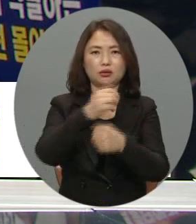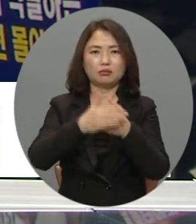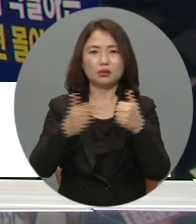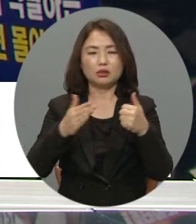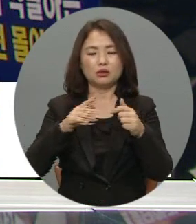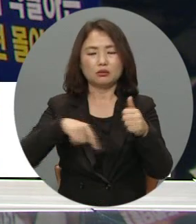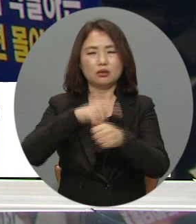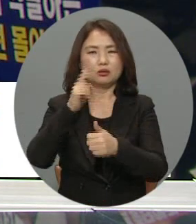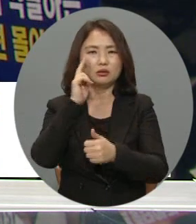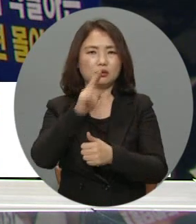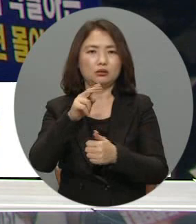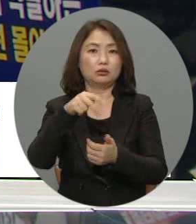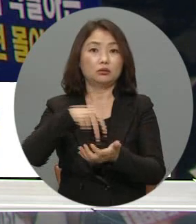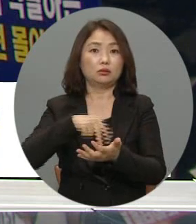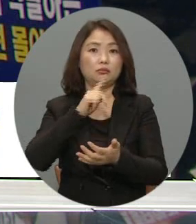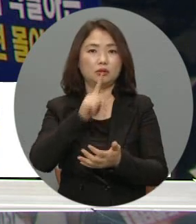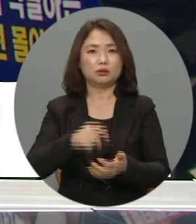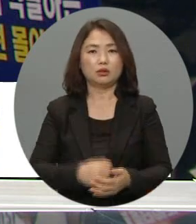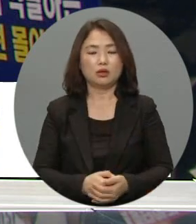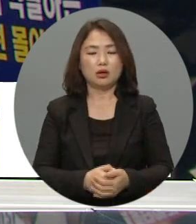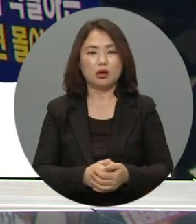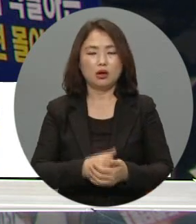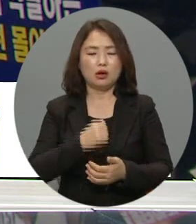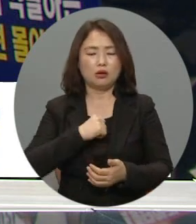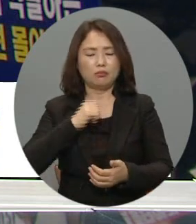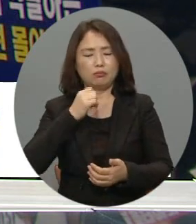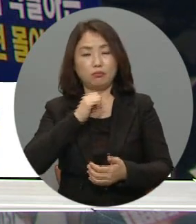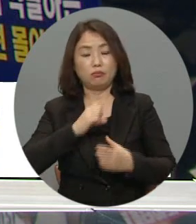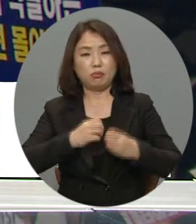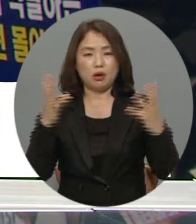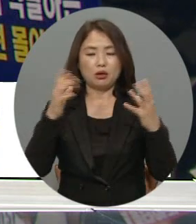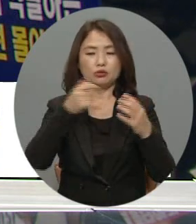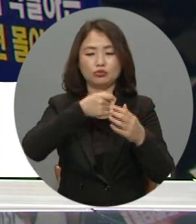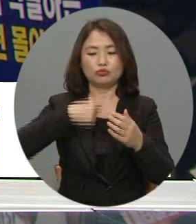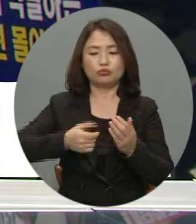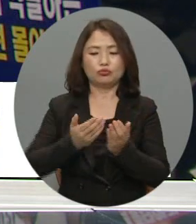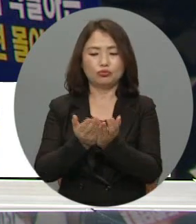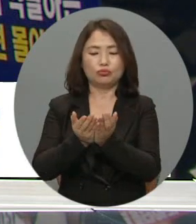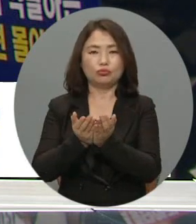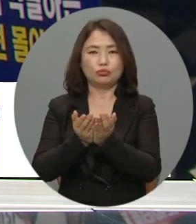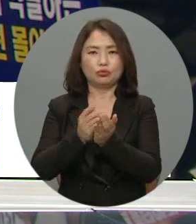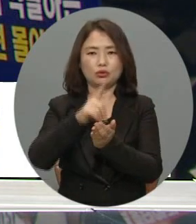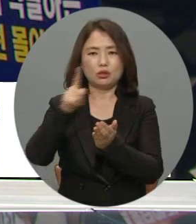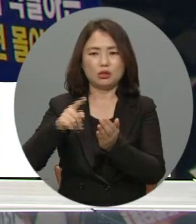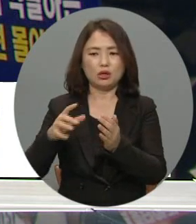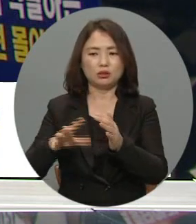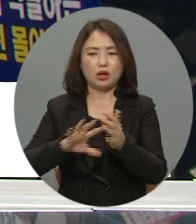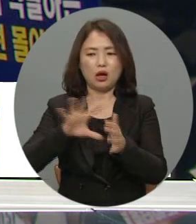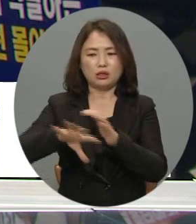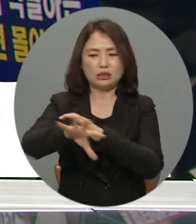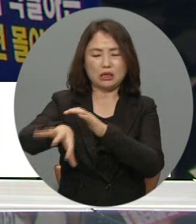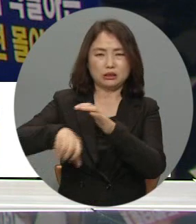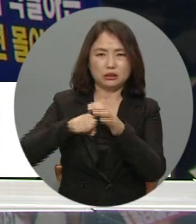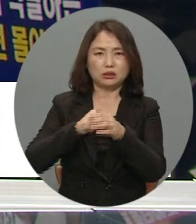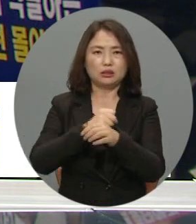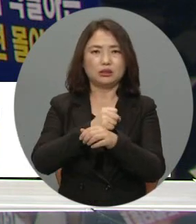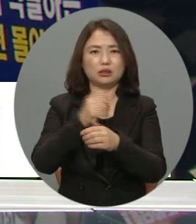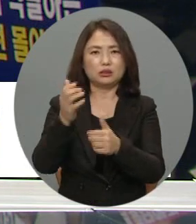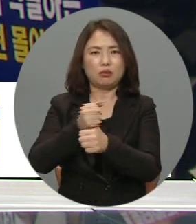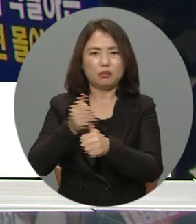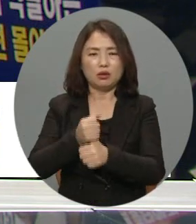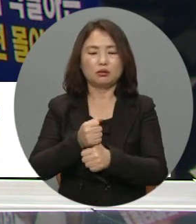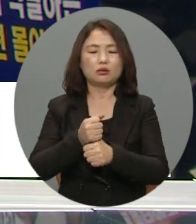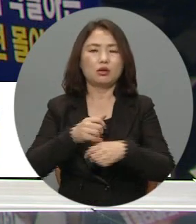수준에 이르렀다고 호소하고 있습니다. 참다 못한 어민들이 중국 어선의 싹쓸이 조업을 비판하고 정부의 대책을 촉구하는